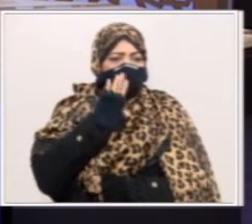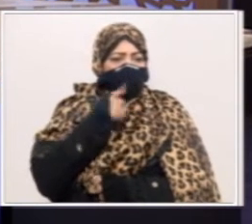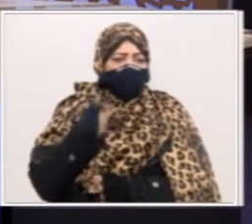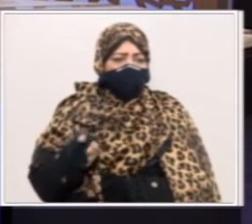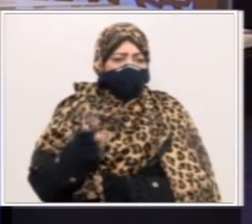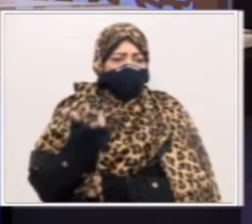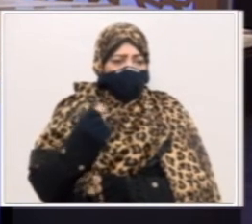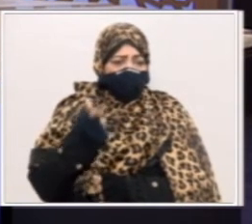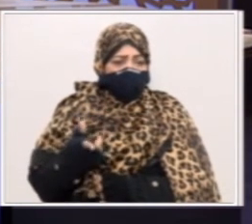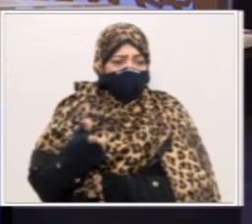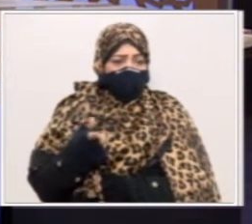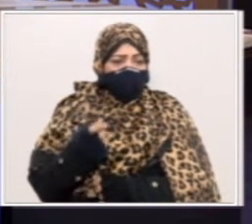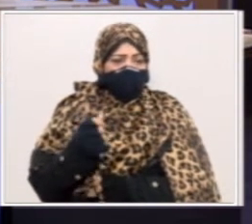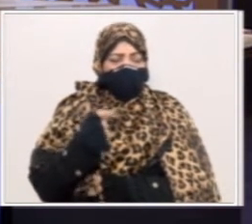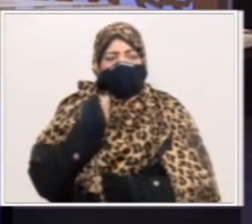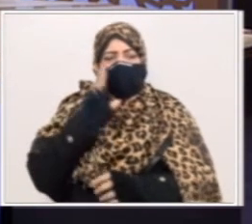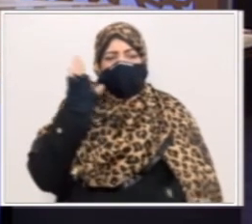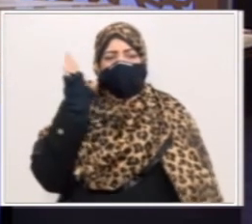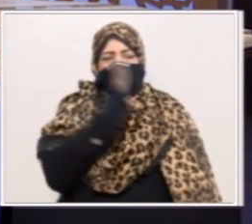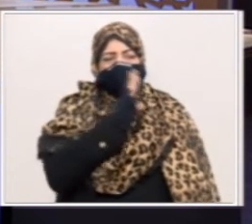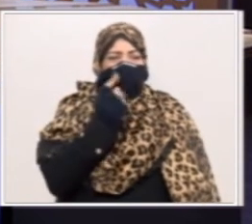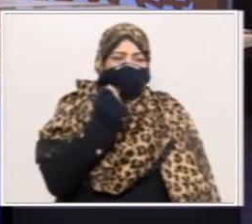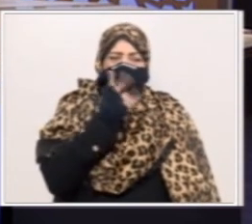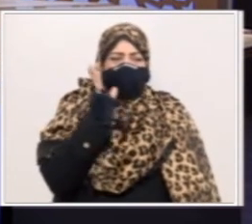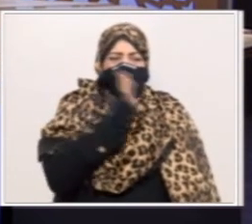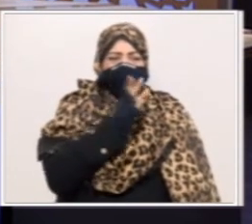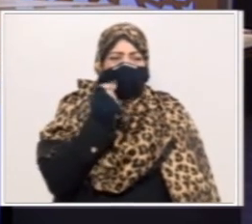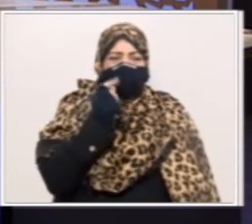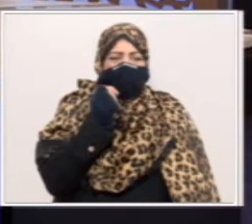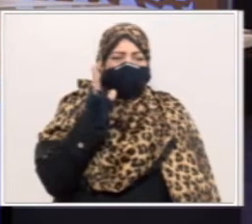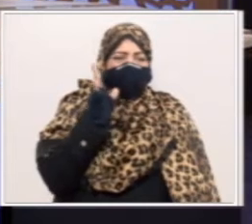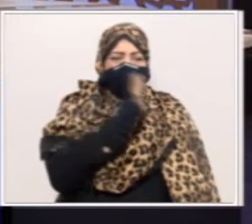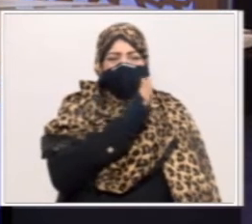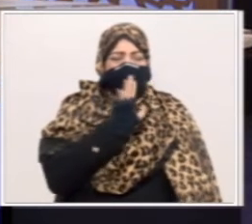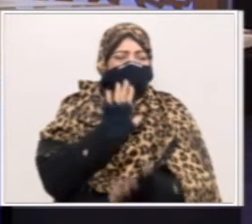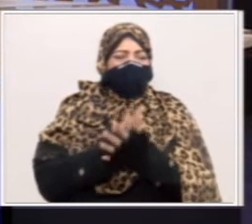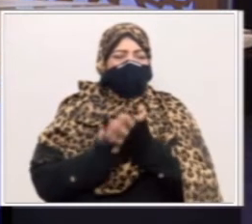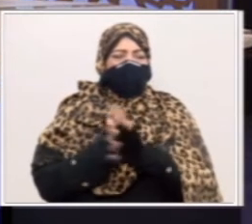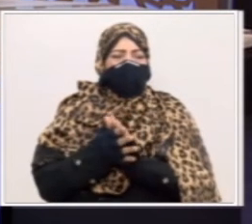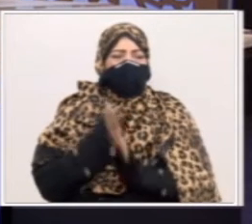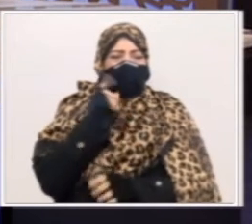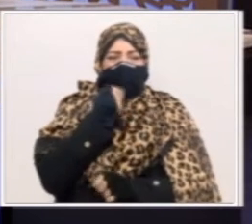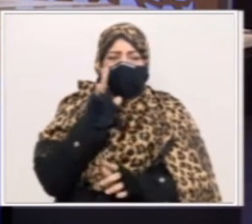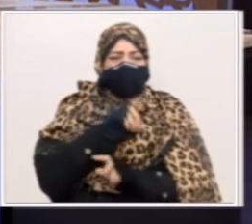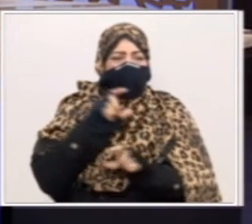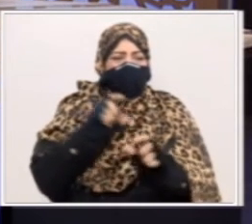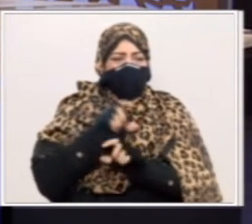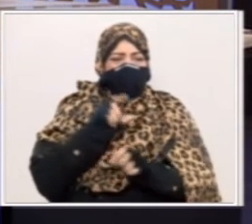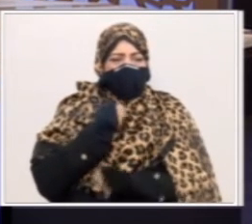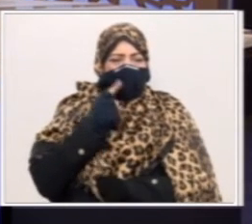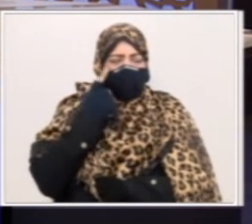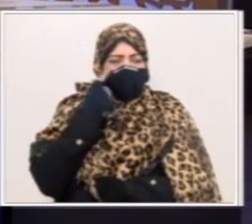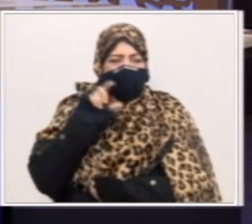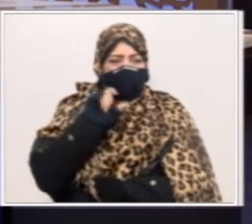فلوس او حاجه ما عندهاش، لا عنده محصل. ودي الان انت الاربع سنين اللي افطرتيهم هذوما منعك منهم الدكتور باستمرار